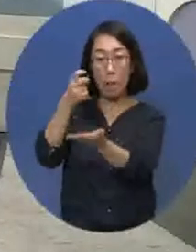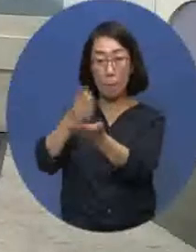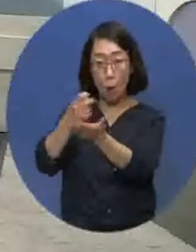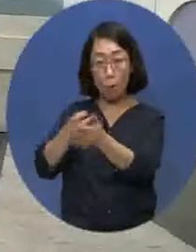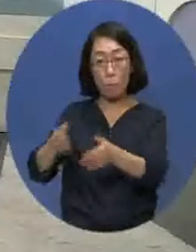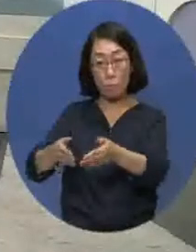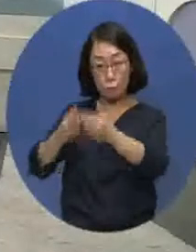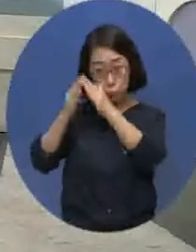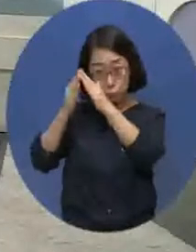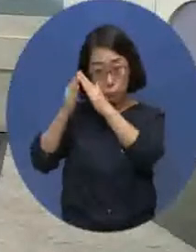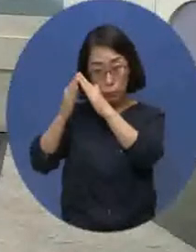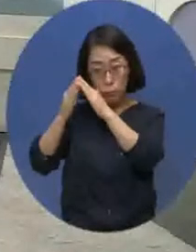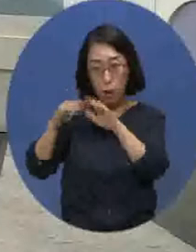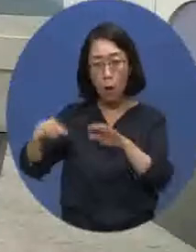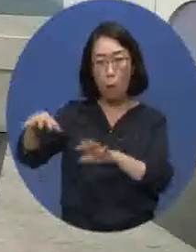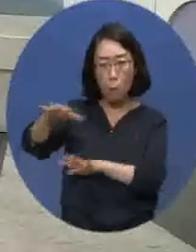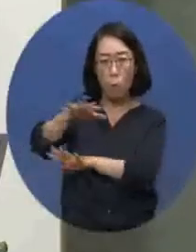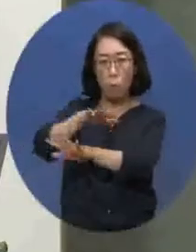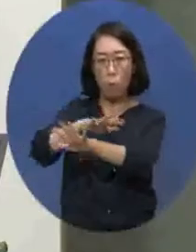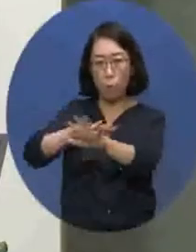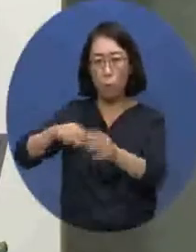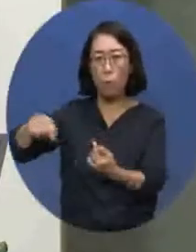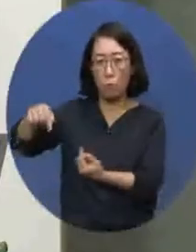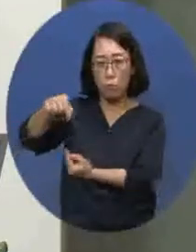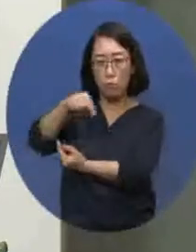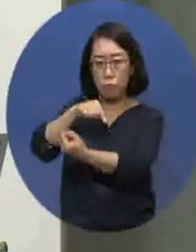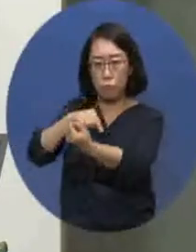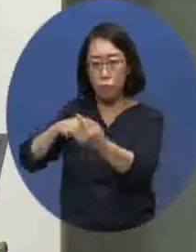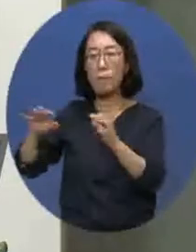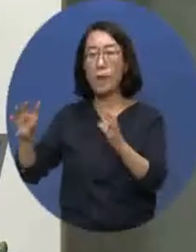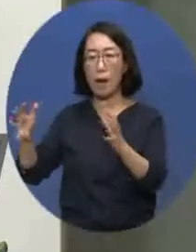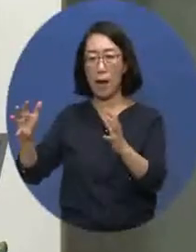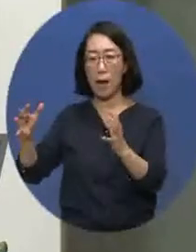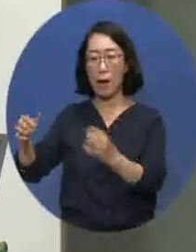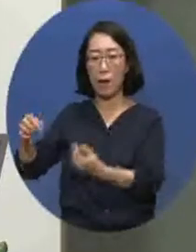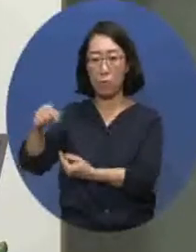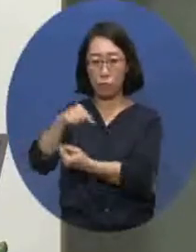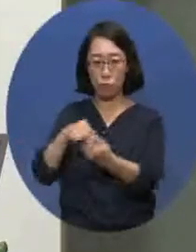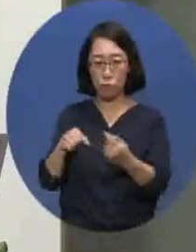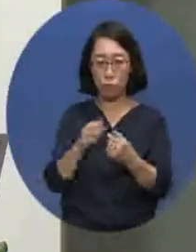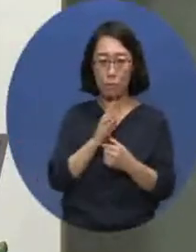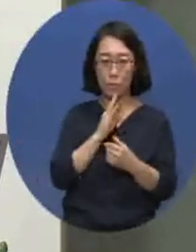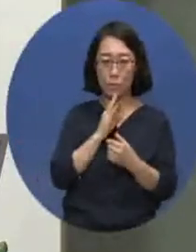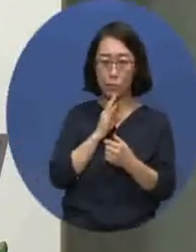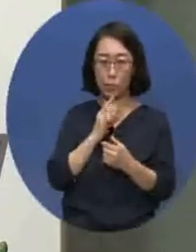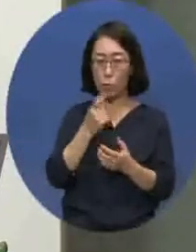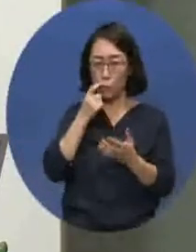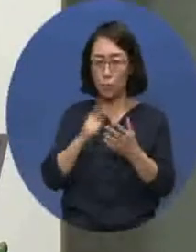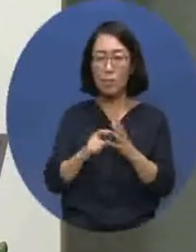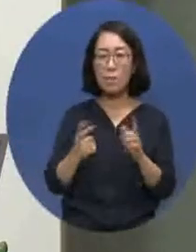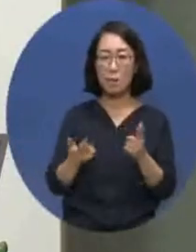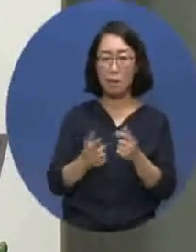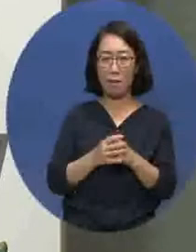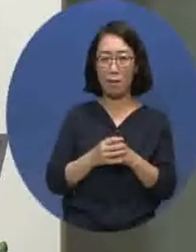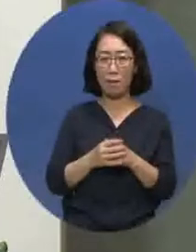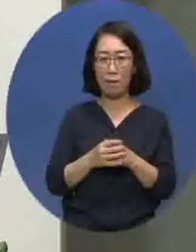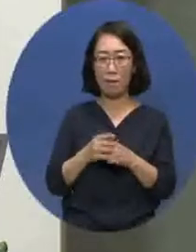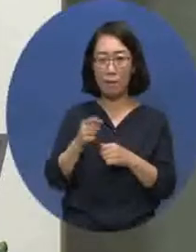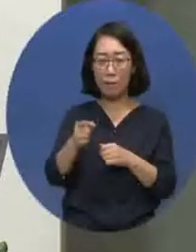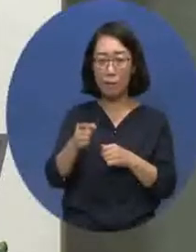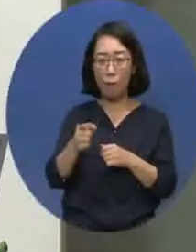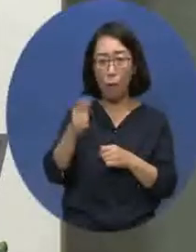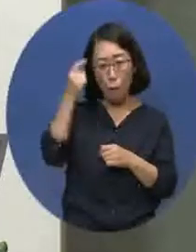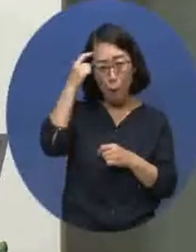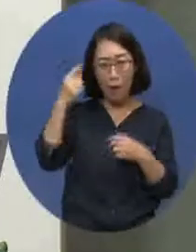그게 이제 나라의 살림 아니겠어요 그래서 정치가 힘든 거라고 봅니다 이런 청취에 우애